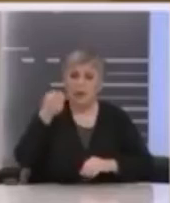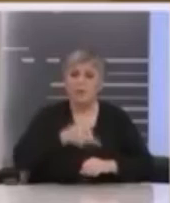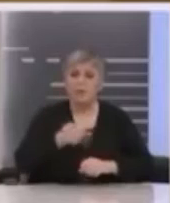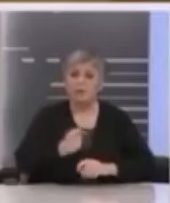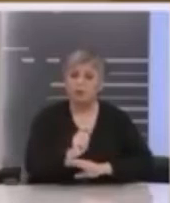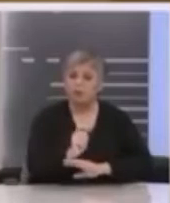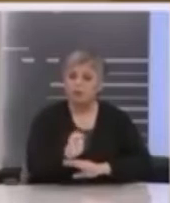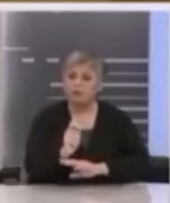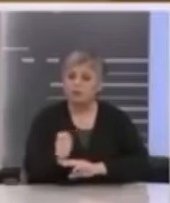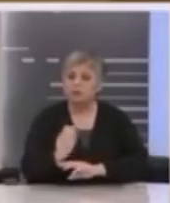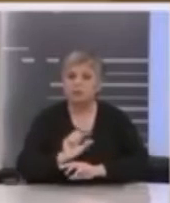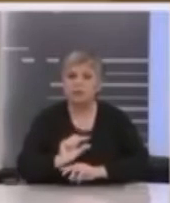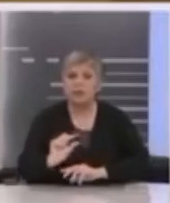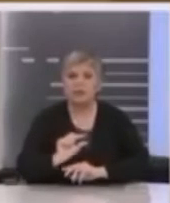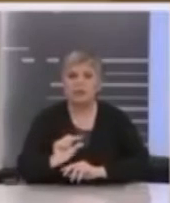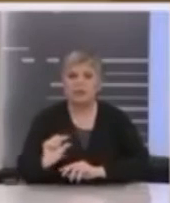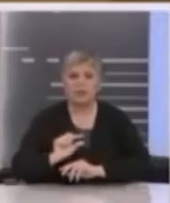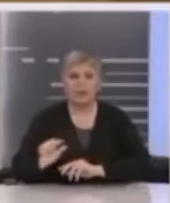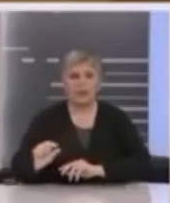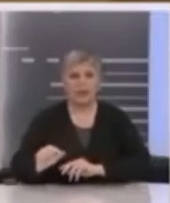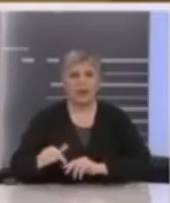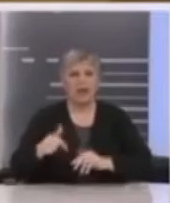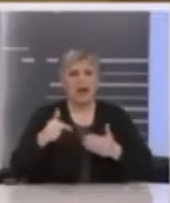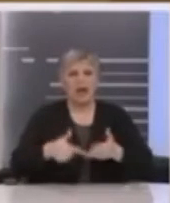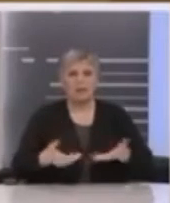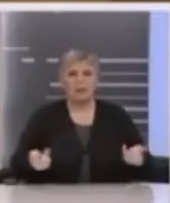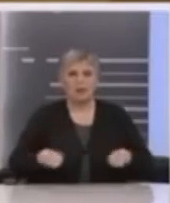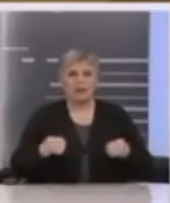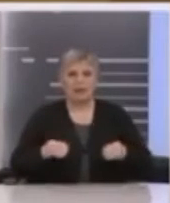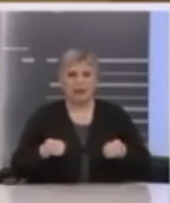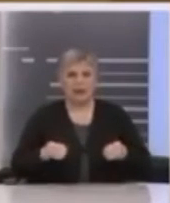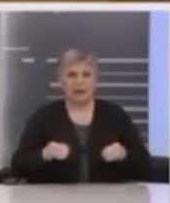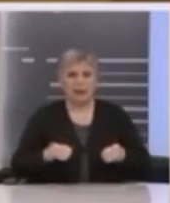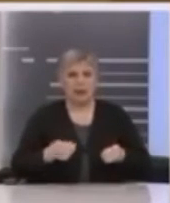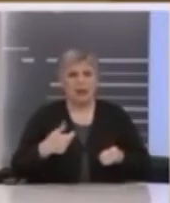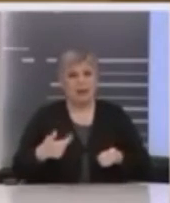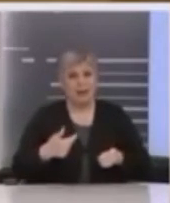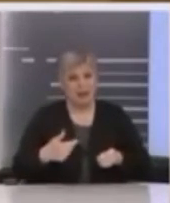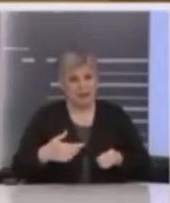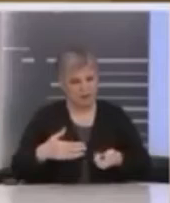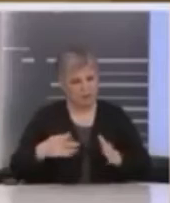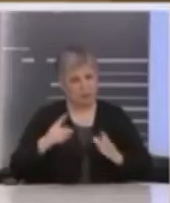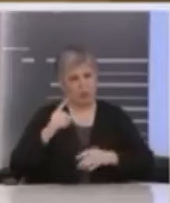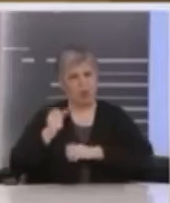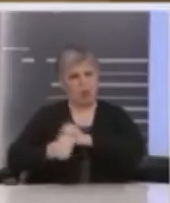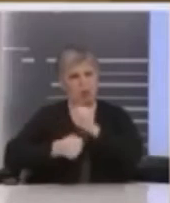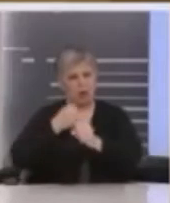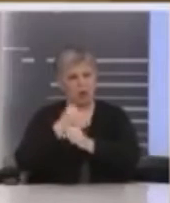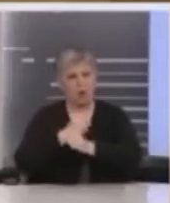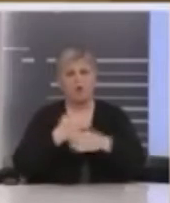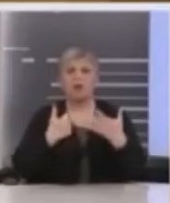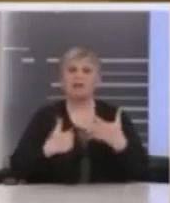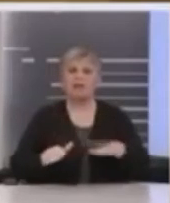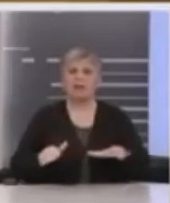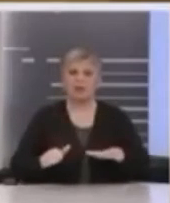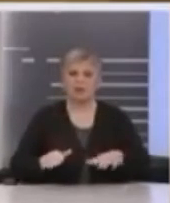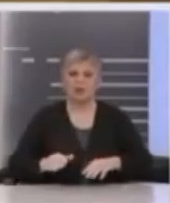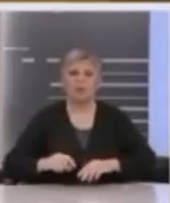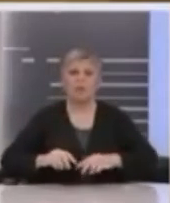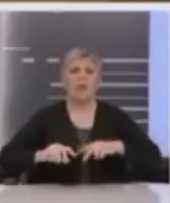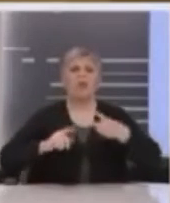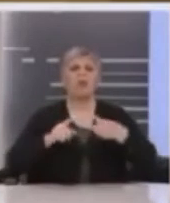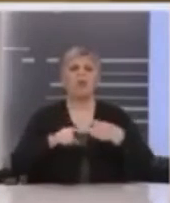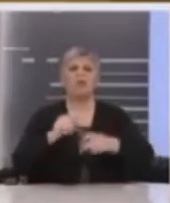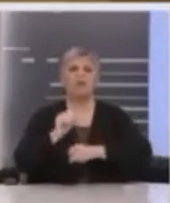υπερπλεόνασμα, ας αποκτούσαμε αυτό το υπερπλεόνασμα. 600 εκατομμύρια τη μια φορά και 700 εκατομμύρια την